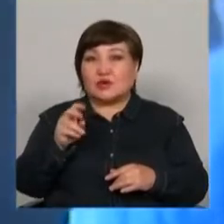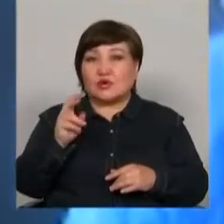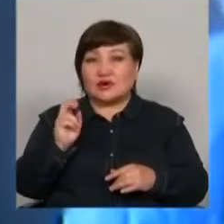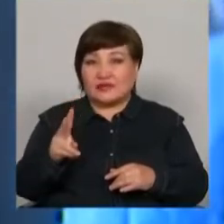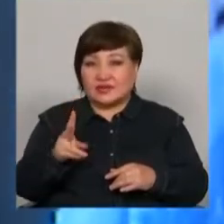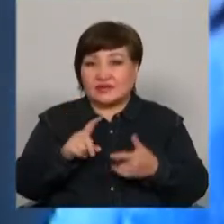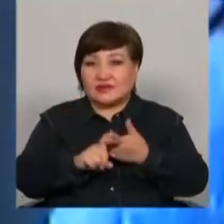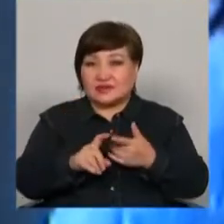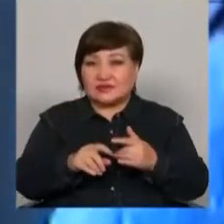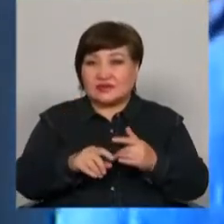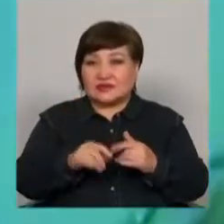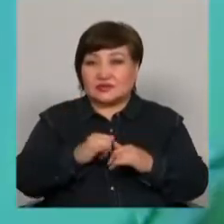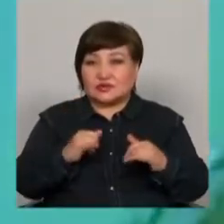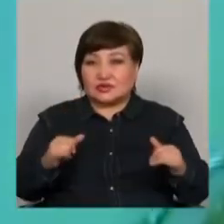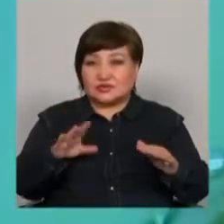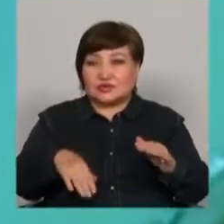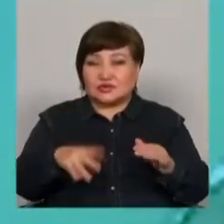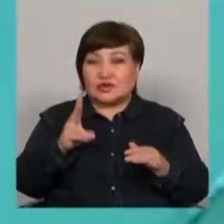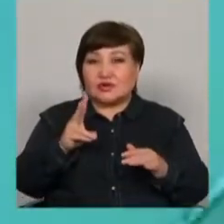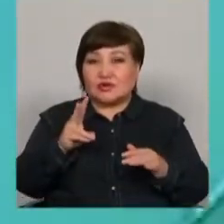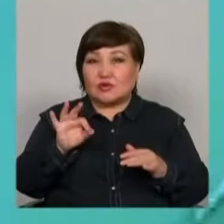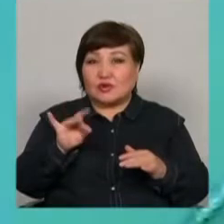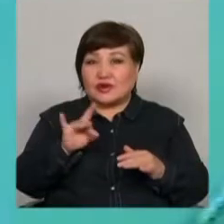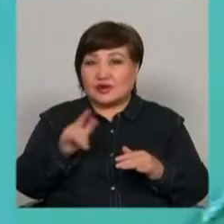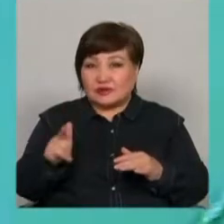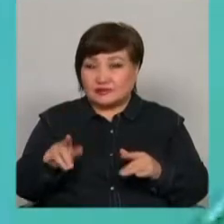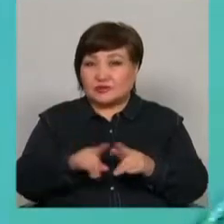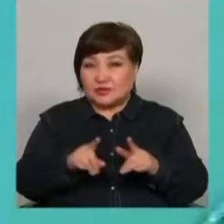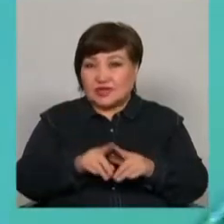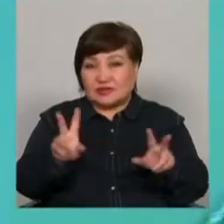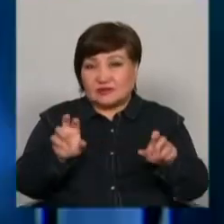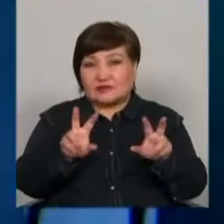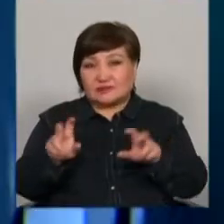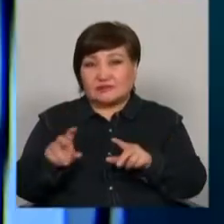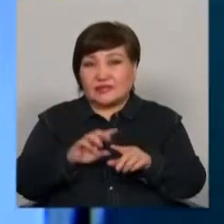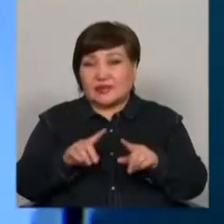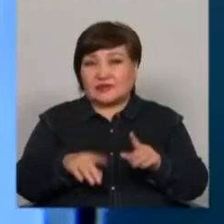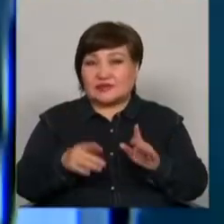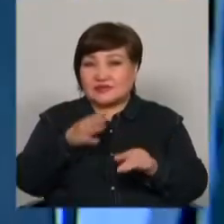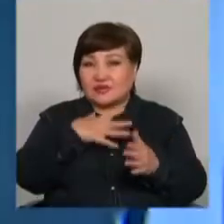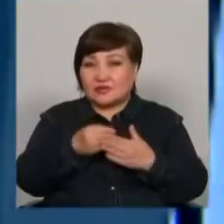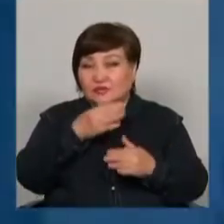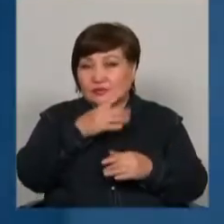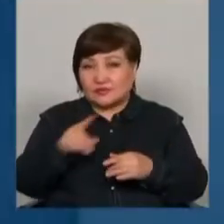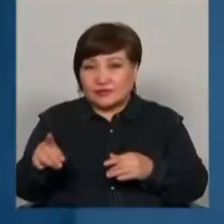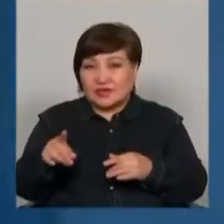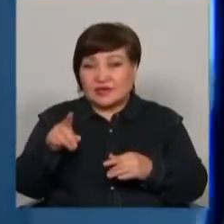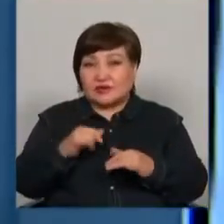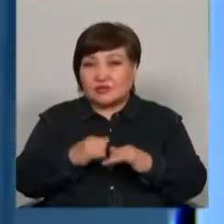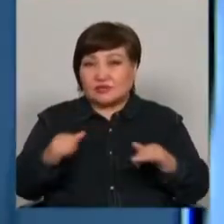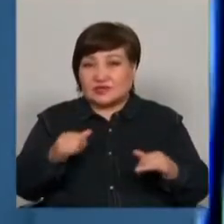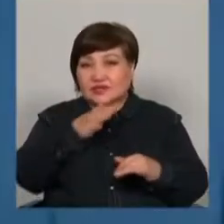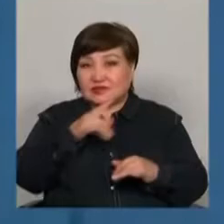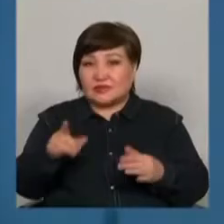кейін жаңағы кор дейміз, басқа инфекциялардың өршіп тұратын кезі болады. Бұл сол себептен қазіргі кезде